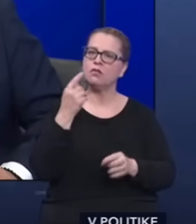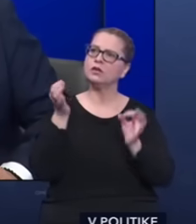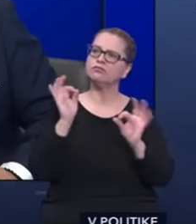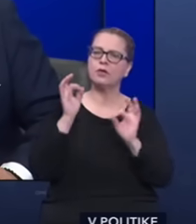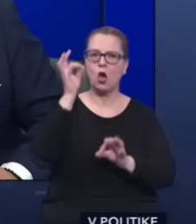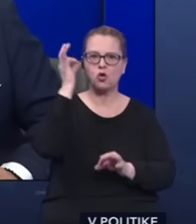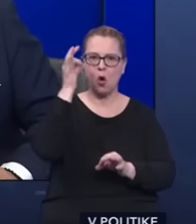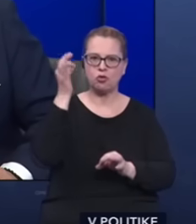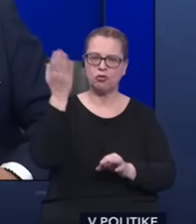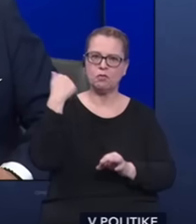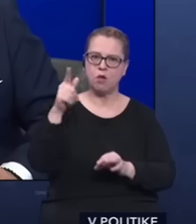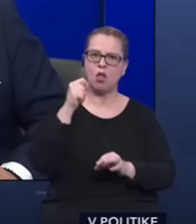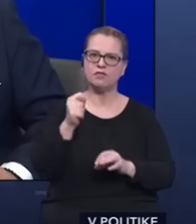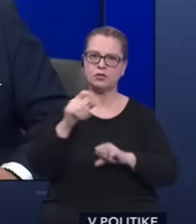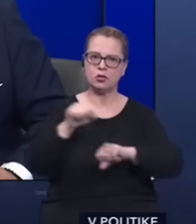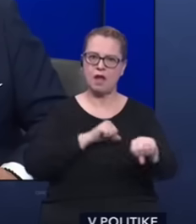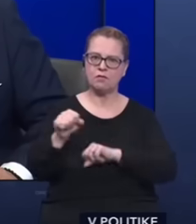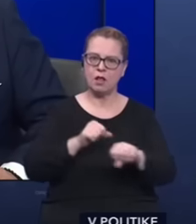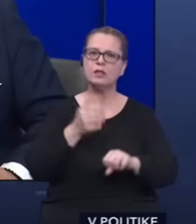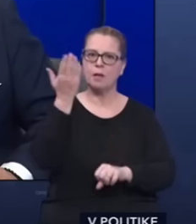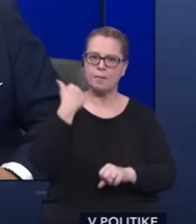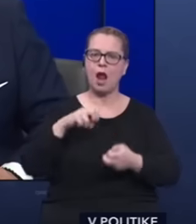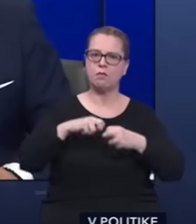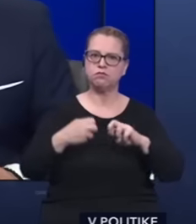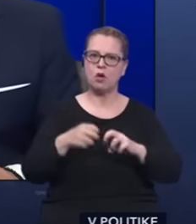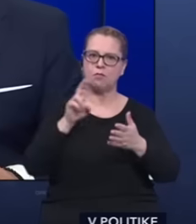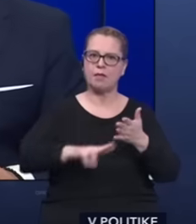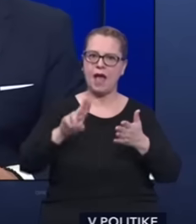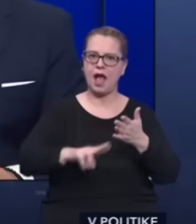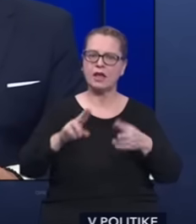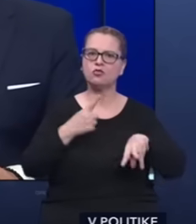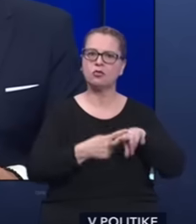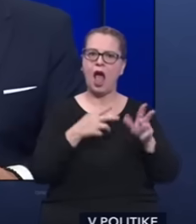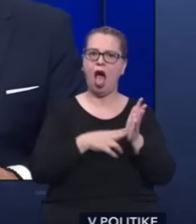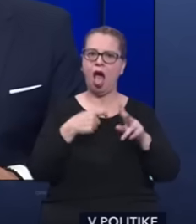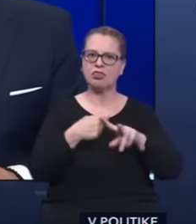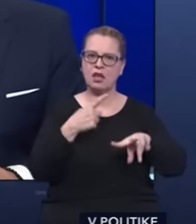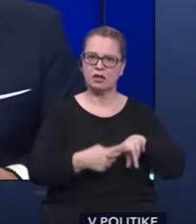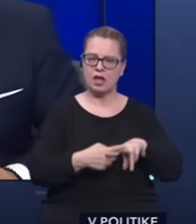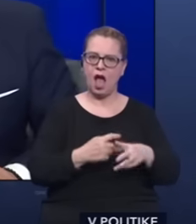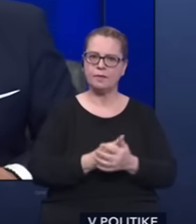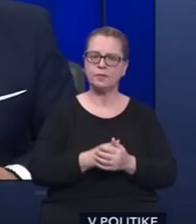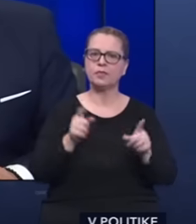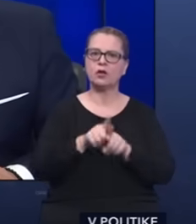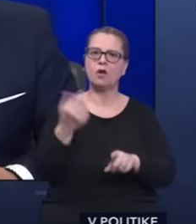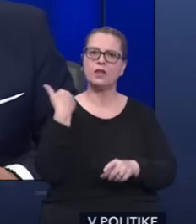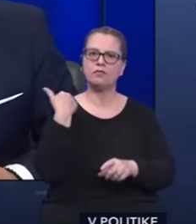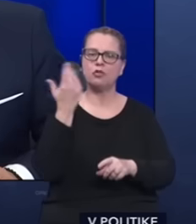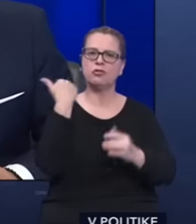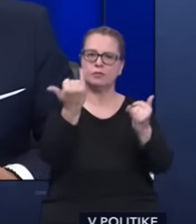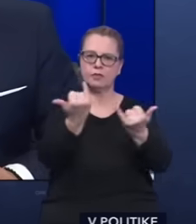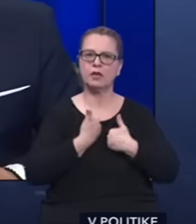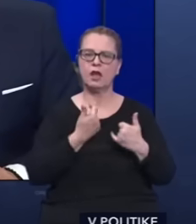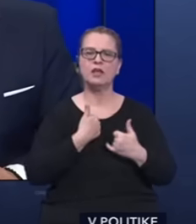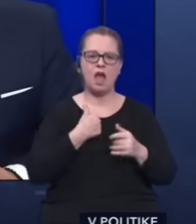ktorý bol vo Ficovej vláde a mal problémy s agentúrou Anka, o ktorej vy ste hovorili. Falošné bolo aj to, keď ste do mňa útočili za